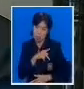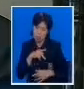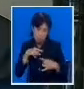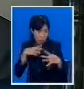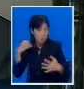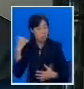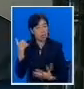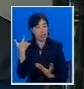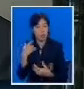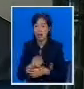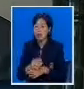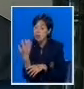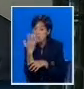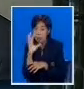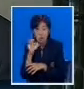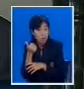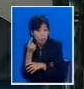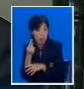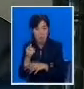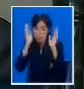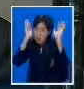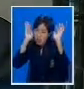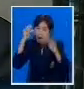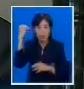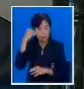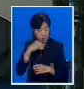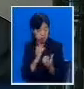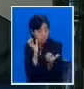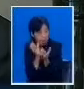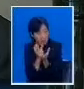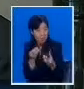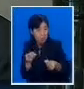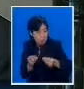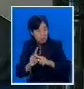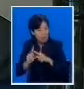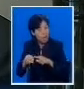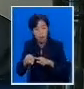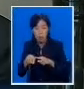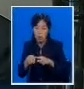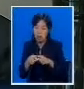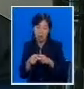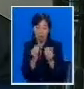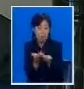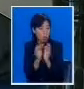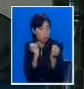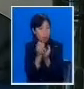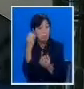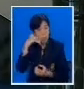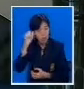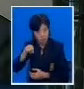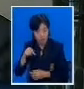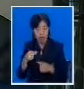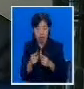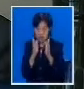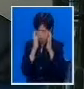ออกตลอดนะครับการพนันเนี่ยทำลายชีวิตทำลายครอบครัวทั้งหมดแต่สิ่งที่คาใจคนที่นับถือพุทธแล้วก็ถือศีลเคร่งๆม